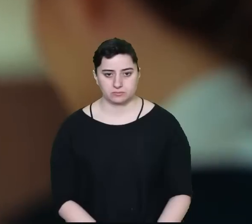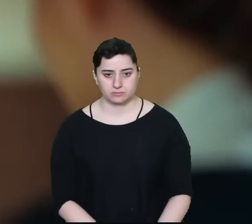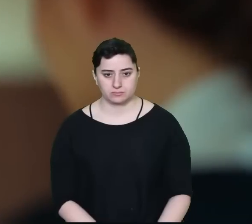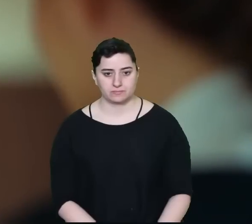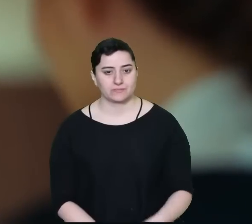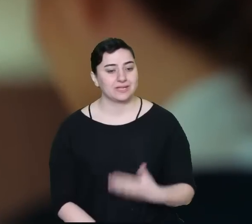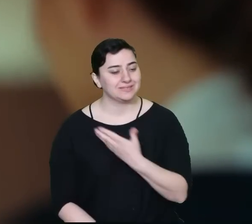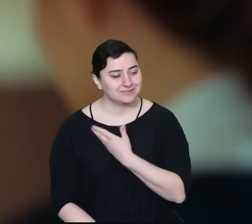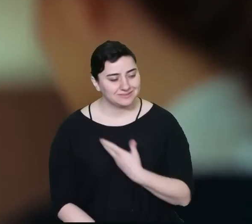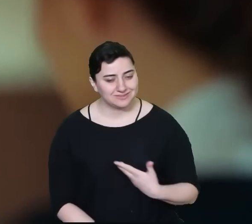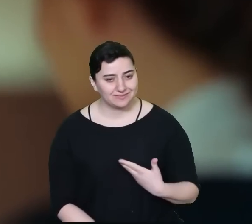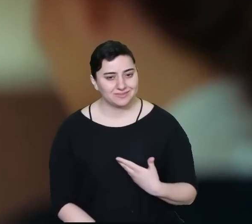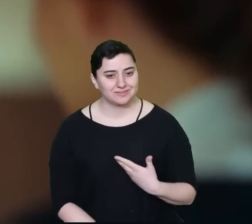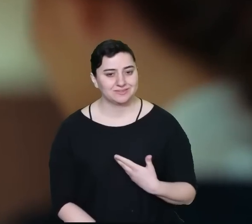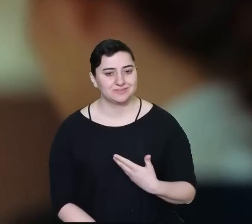Seven